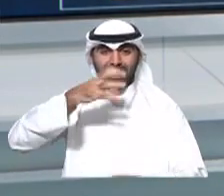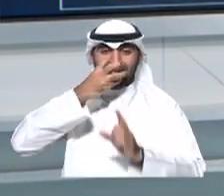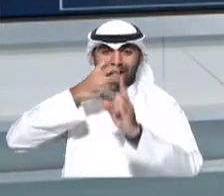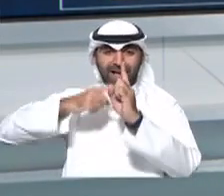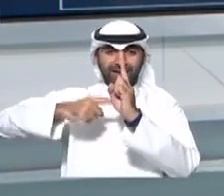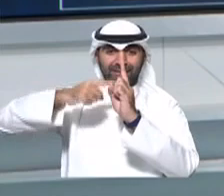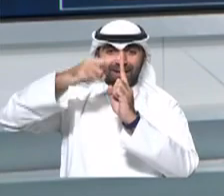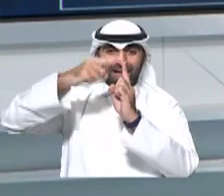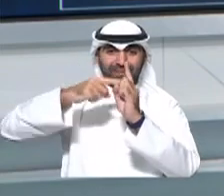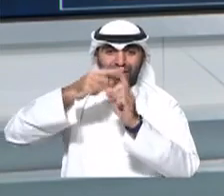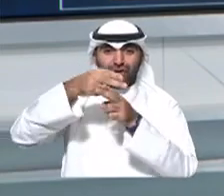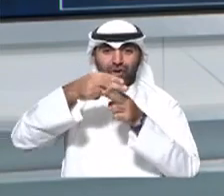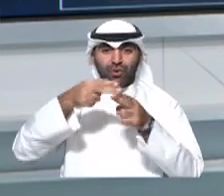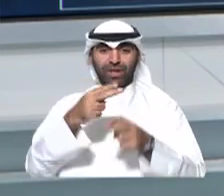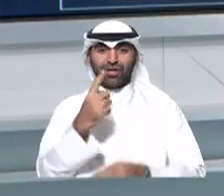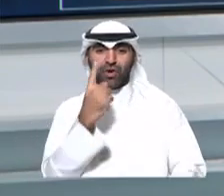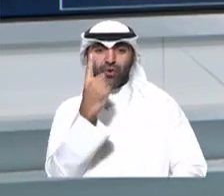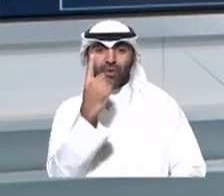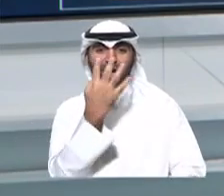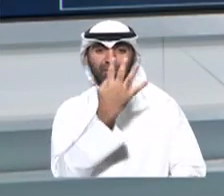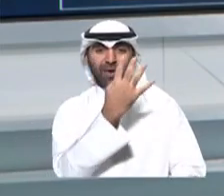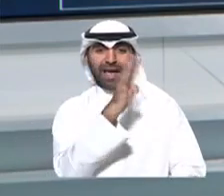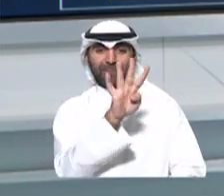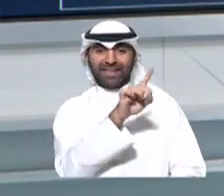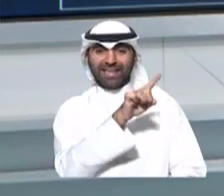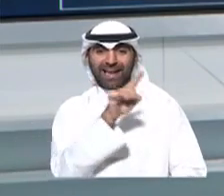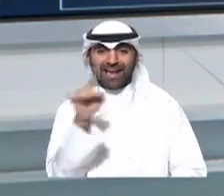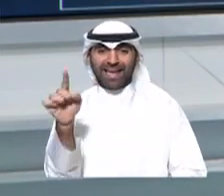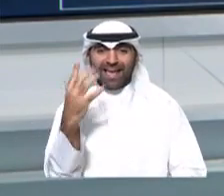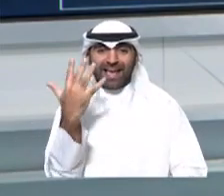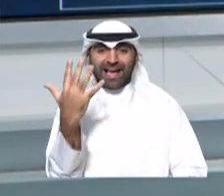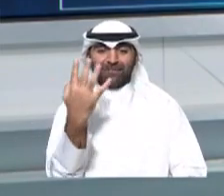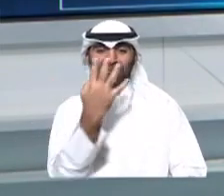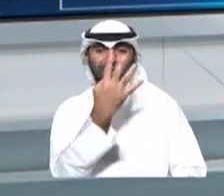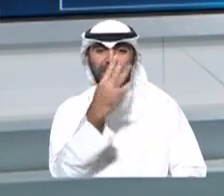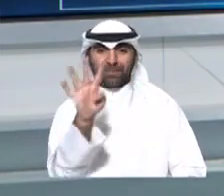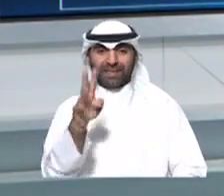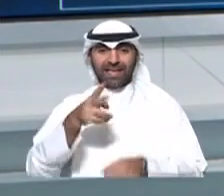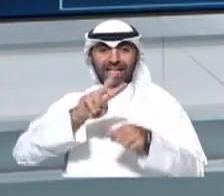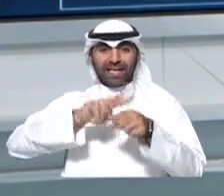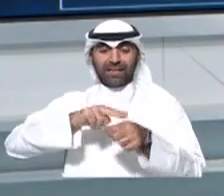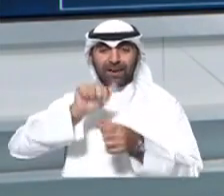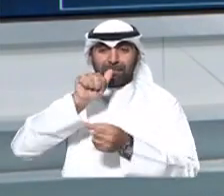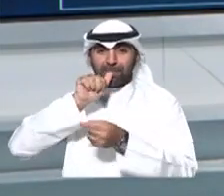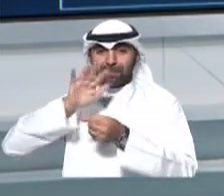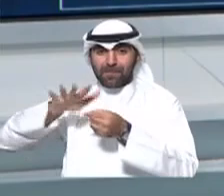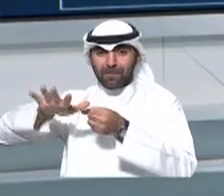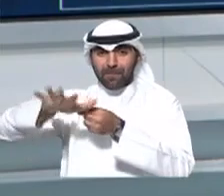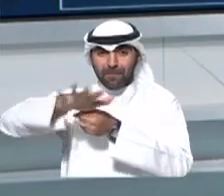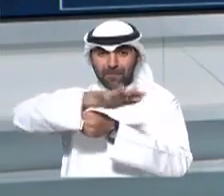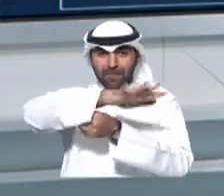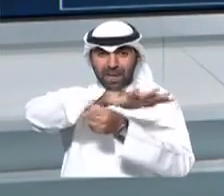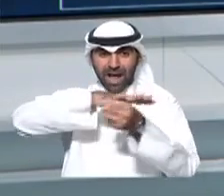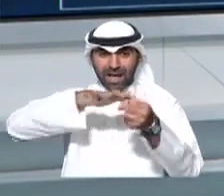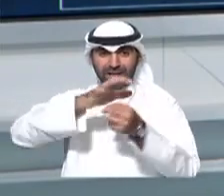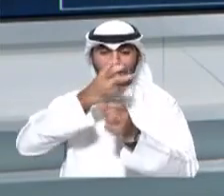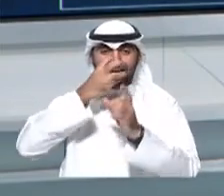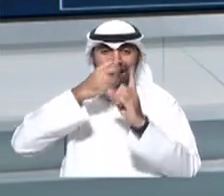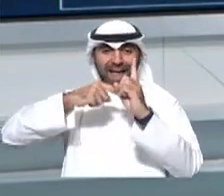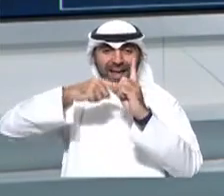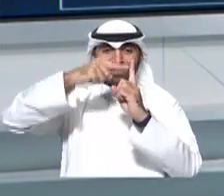إلى 45 درجة مئوية، وتنخفض عن هذه المعدلات على المناطق الساحلية، تصل فيها درجات الحرارة حاليا ما